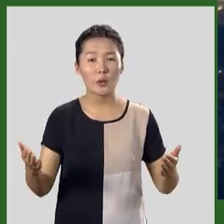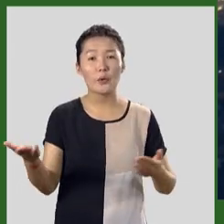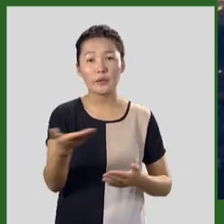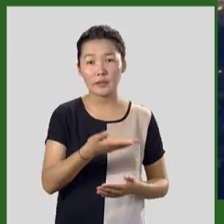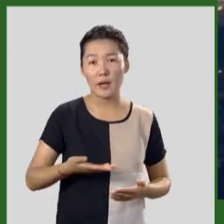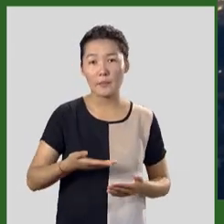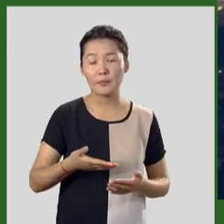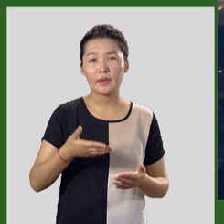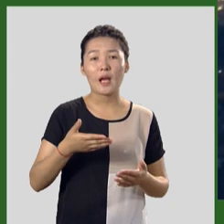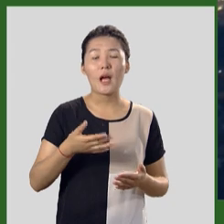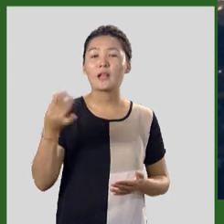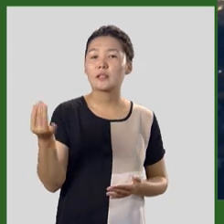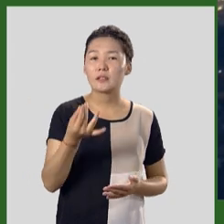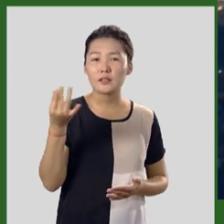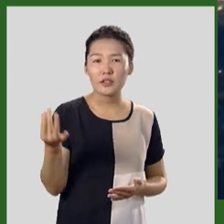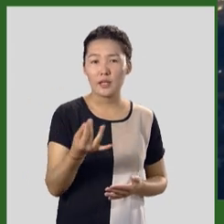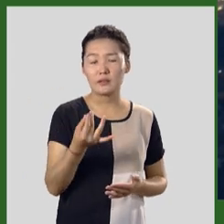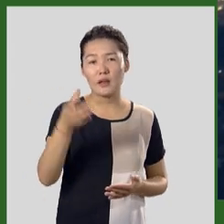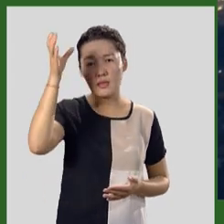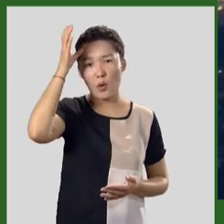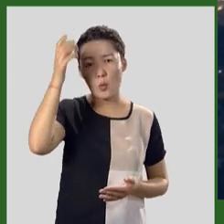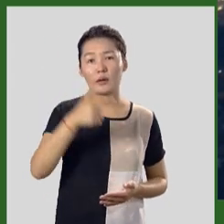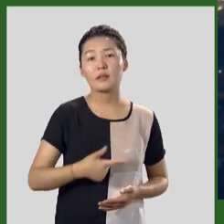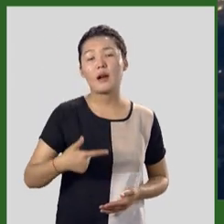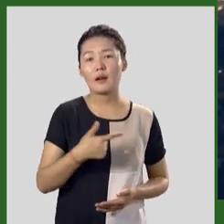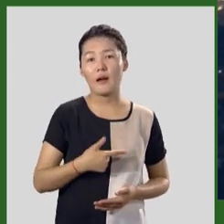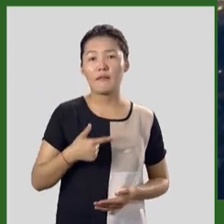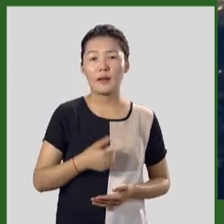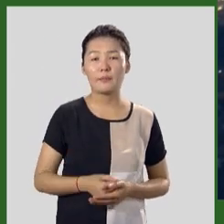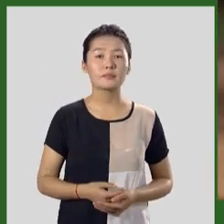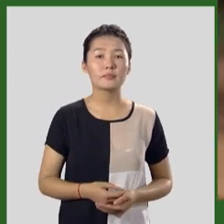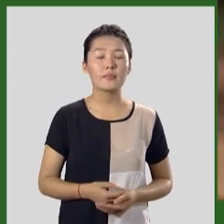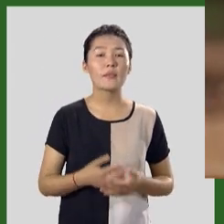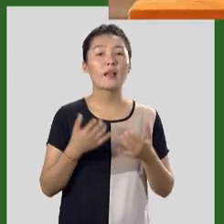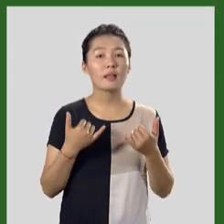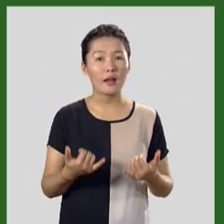нам занимательная наука география.